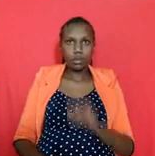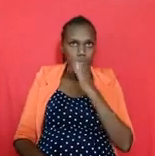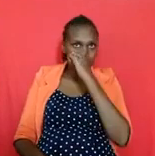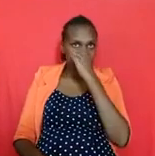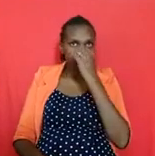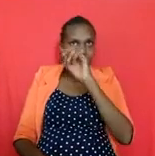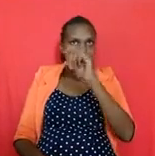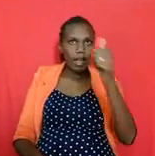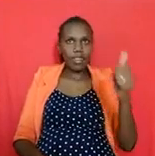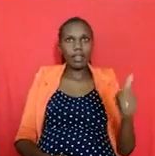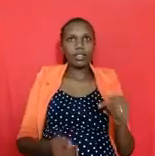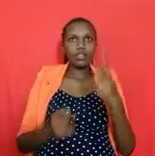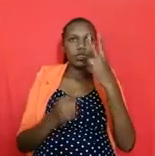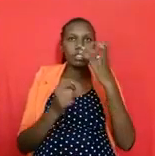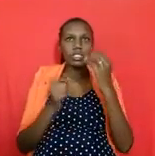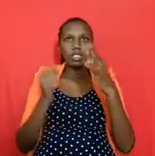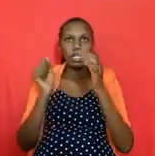cia